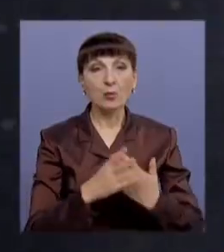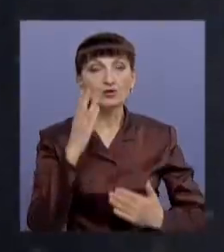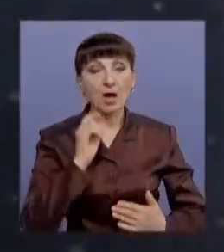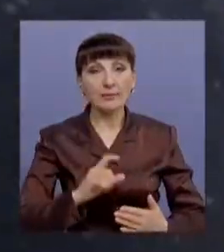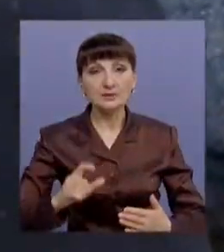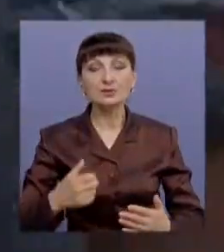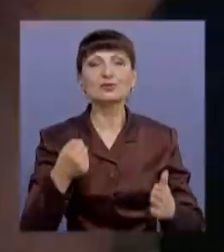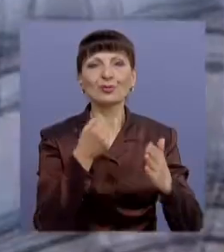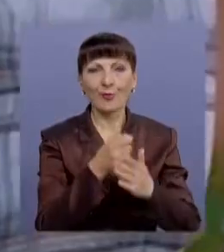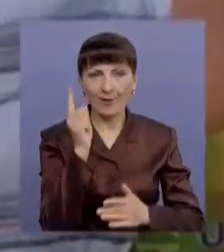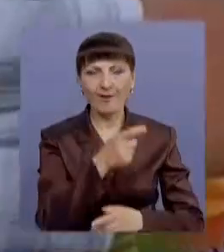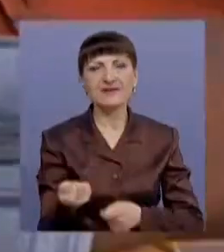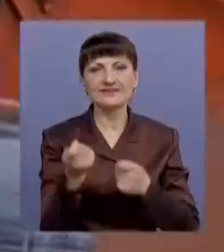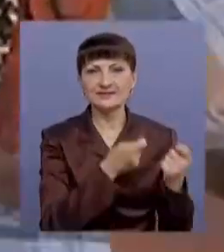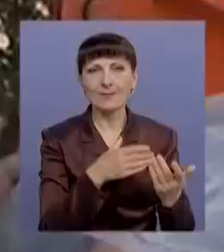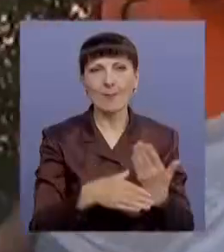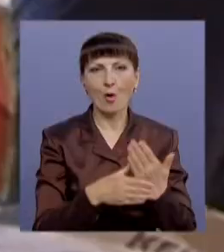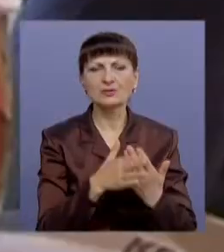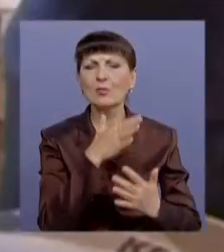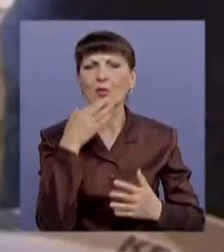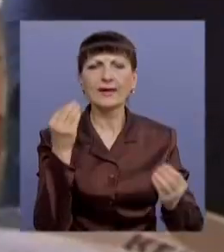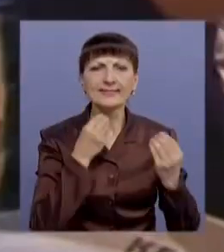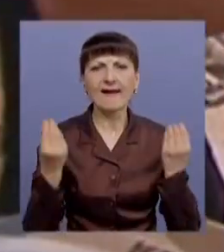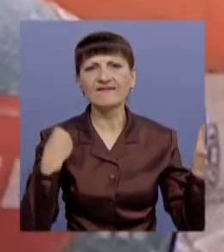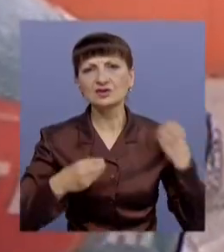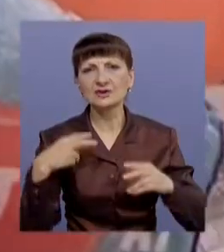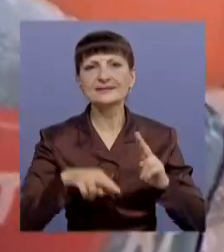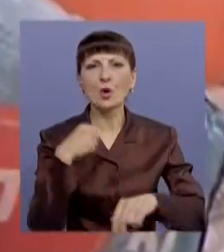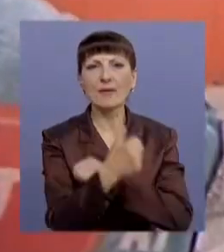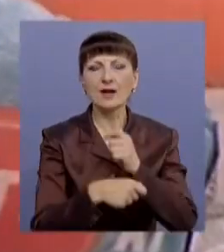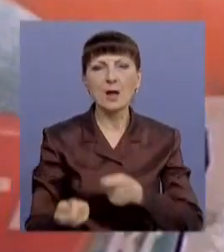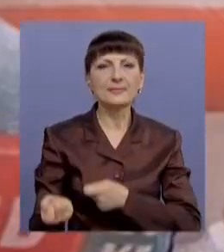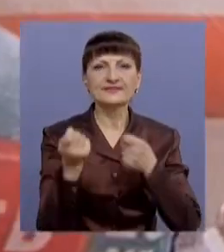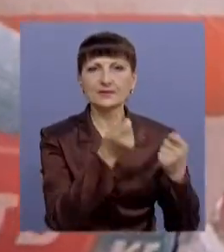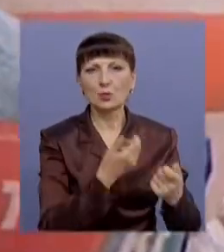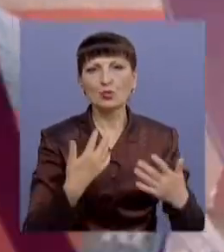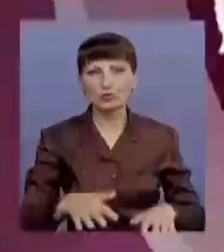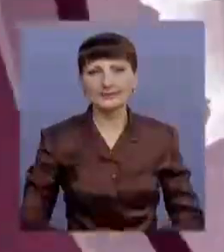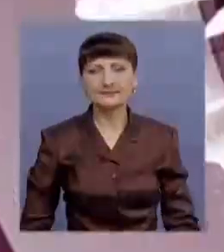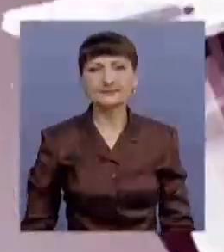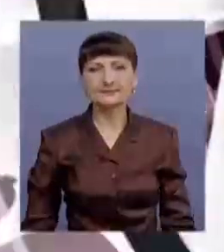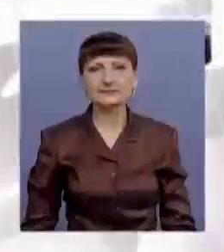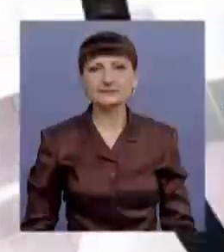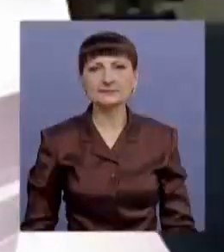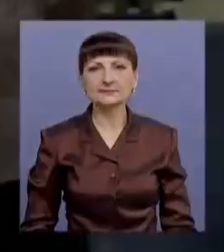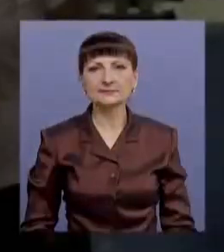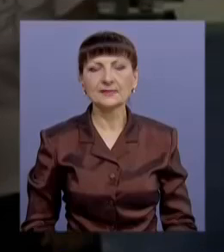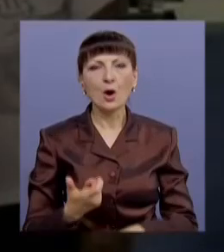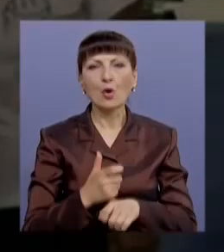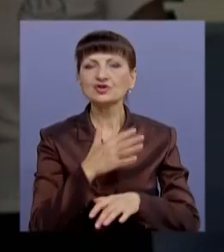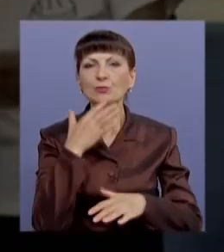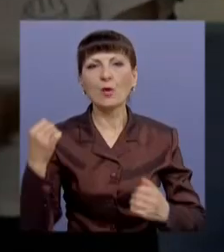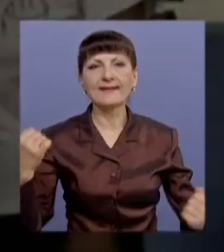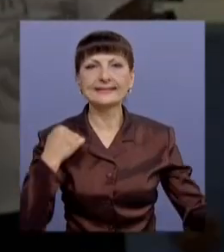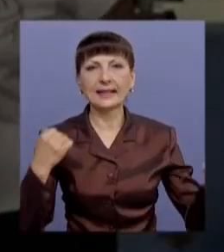алматинцев дошла до адресата. Десятки тонн еды, вещей и стройматериалов доставили нуждающимся. Очень много